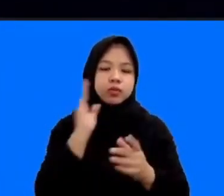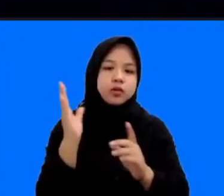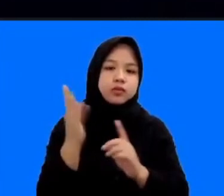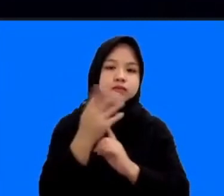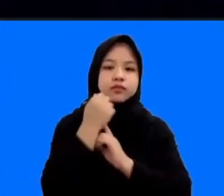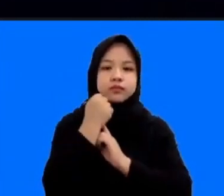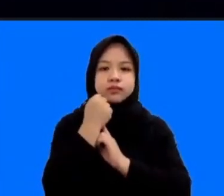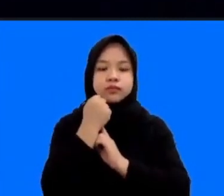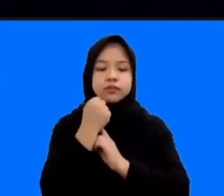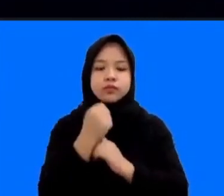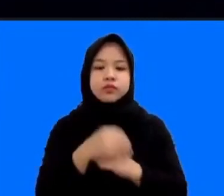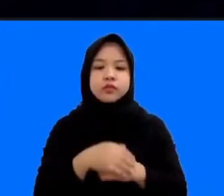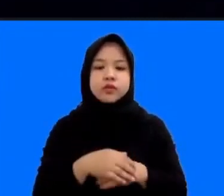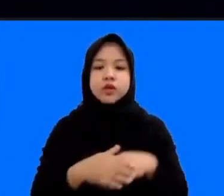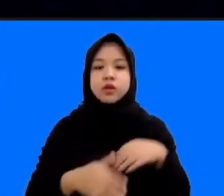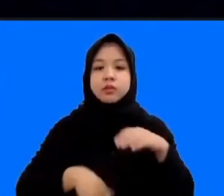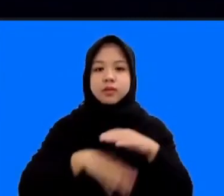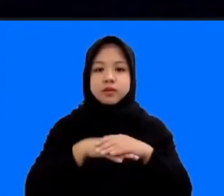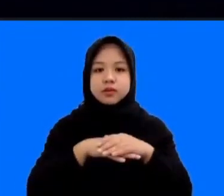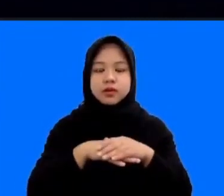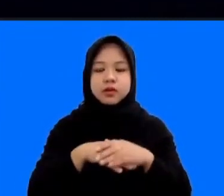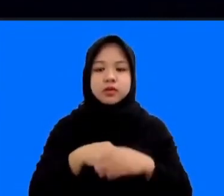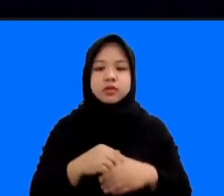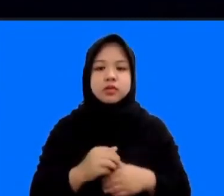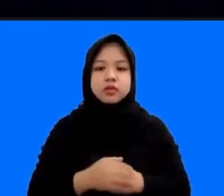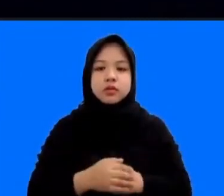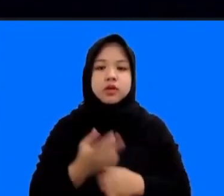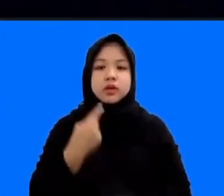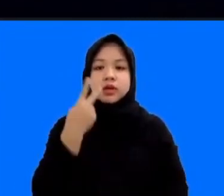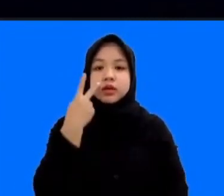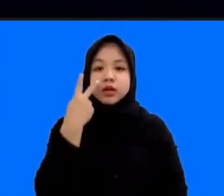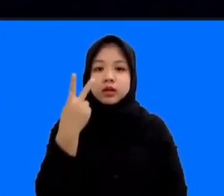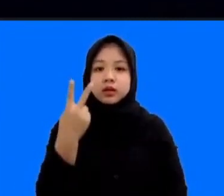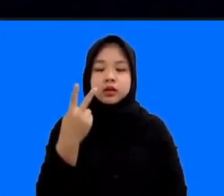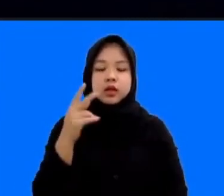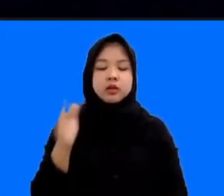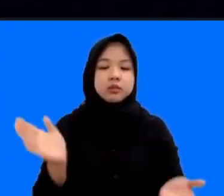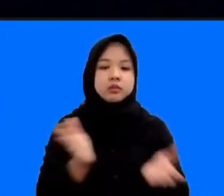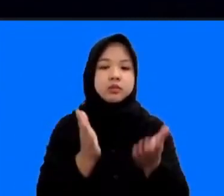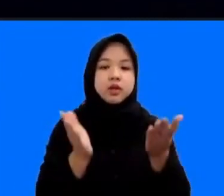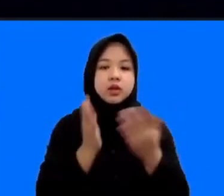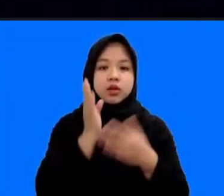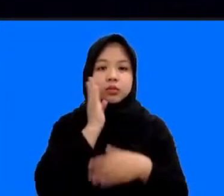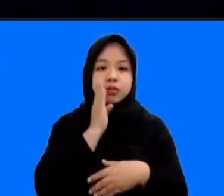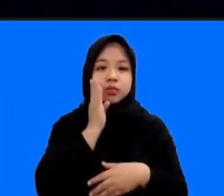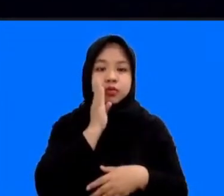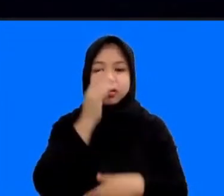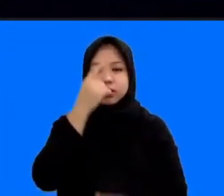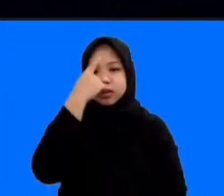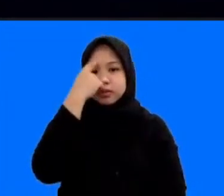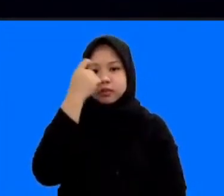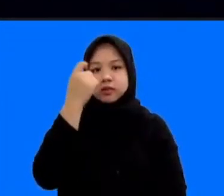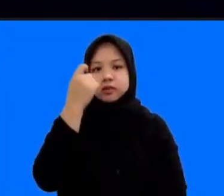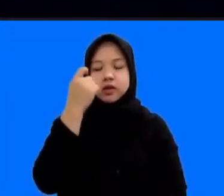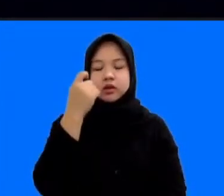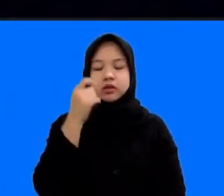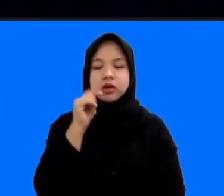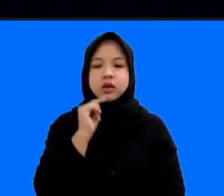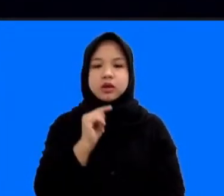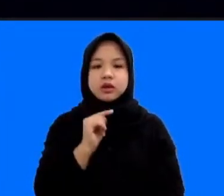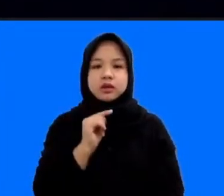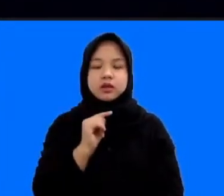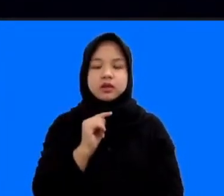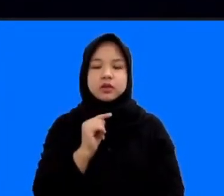secara optimal gitu nah juga kalau kita lihat bahwa pemberdayaan pemuda yang saya percaya juga ini juga merupakan